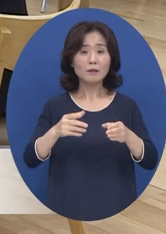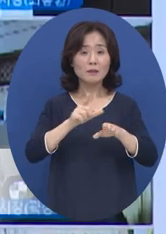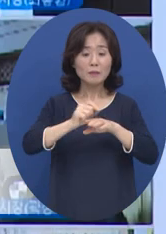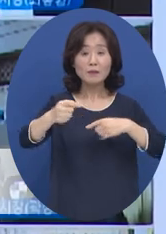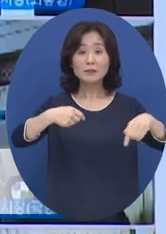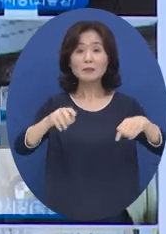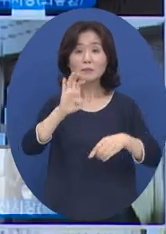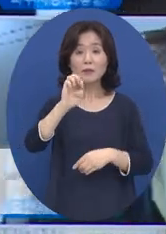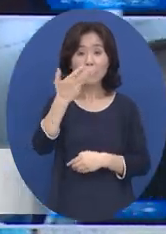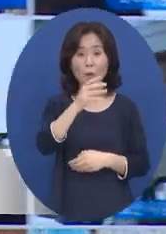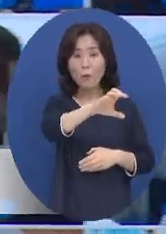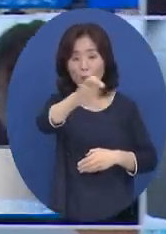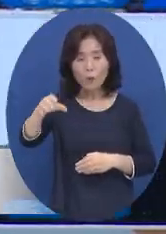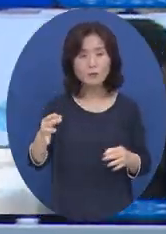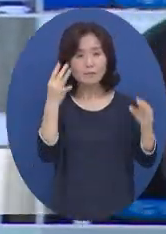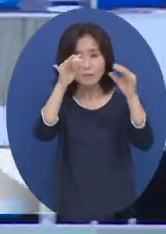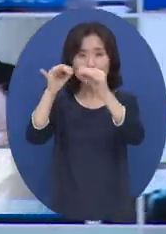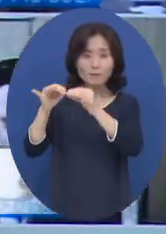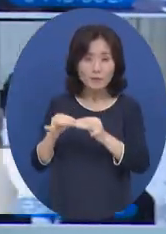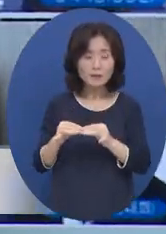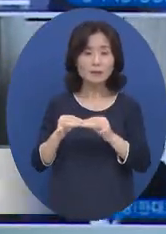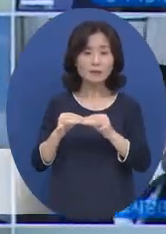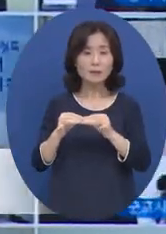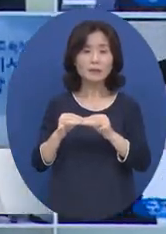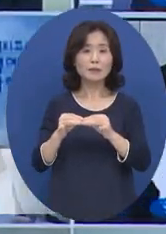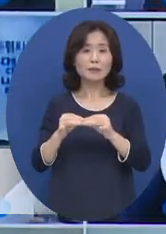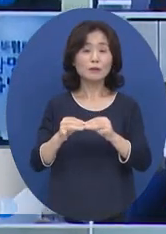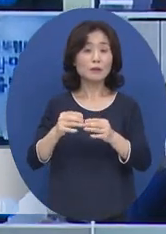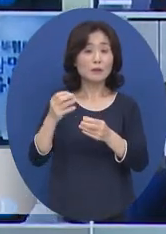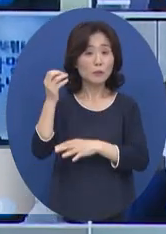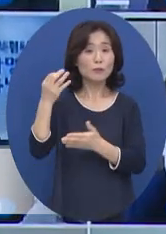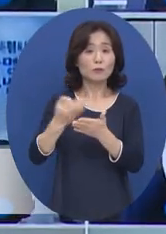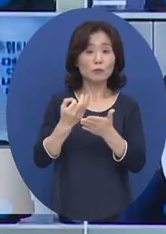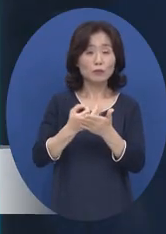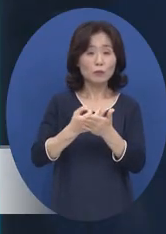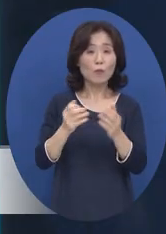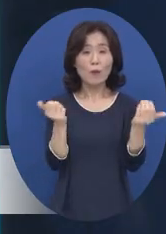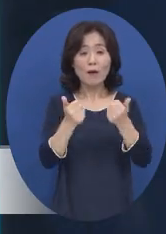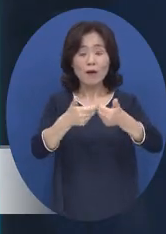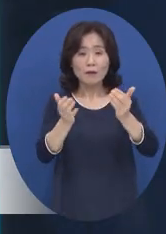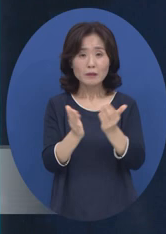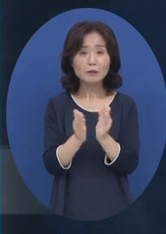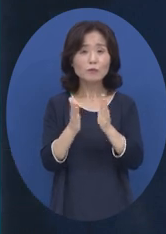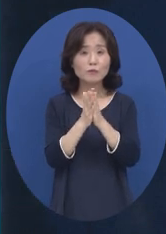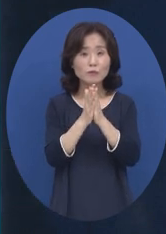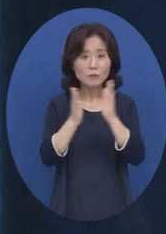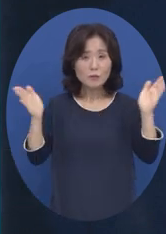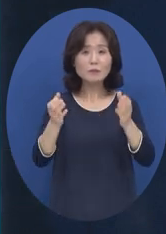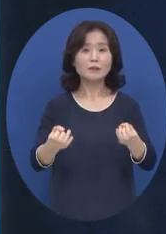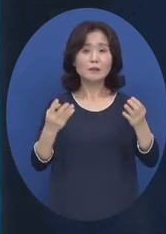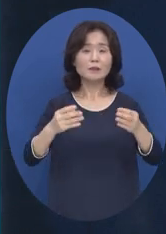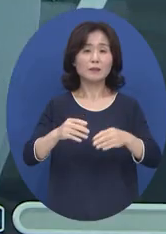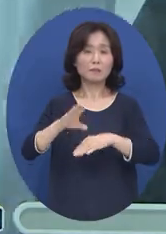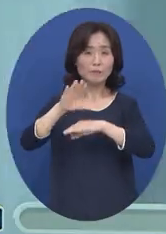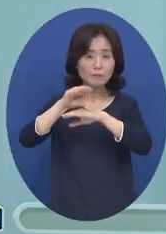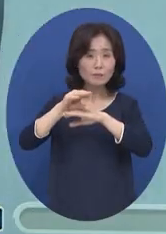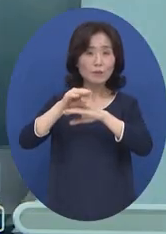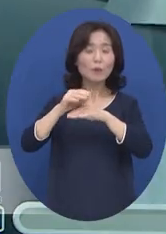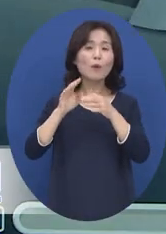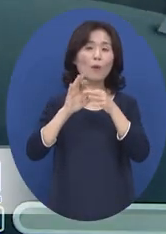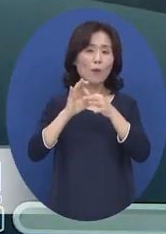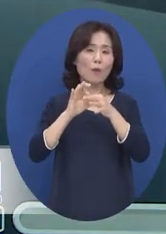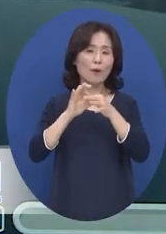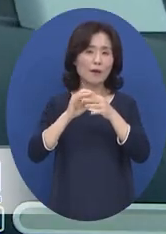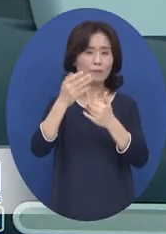한데 모은 기본소득 지방정부 협의회 출범식 이 박람회 홈페이지 와 유튜브를 통해 진행되었습니다 특히